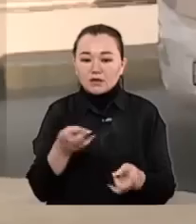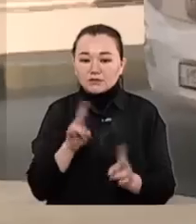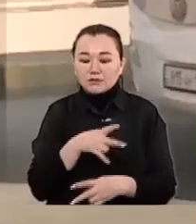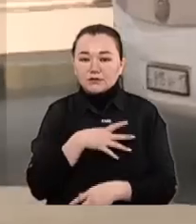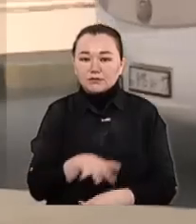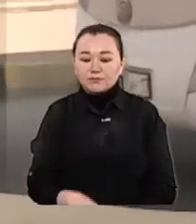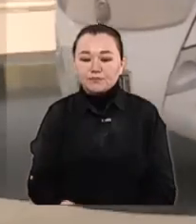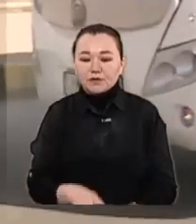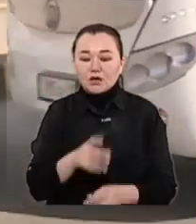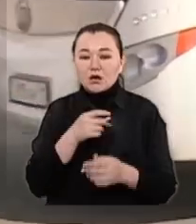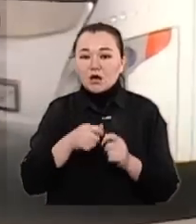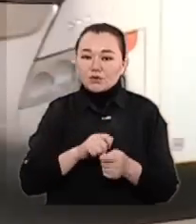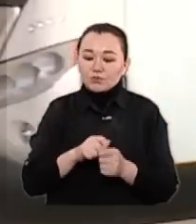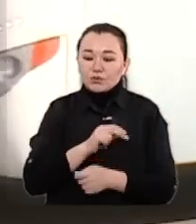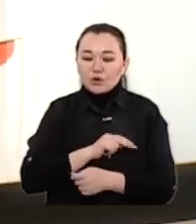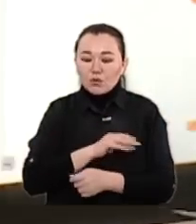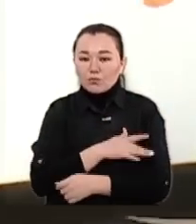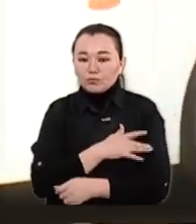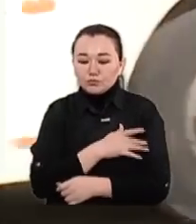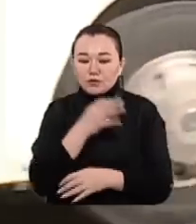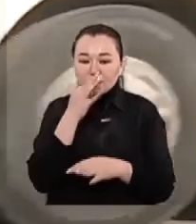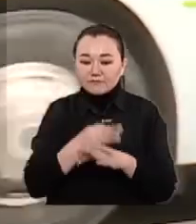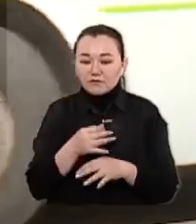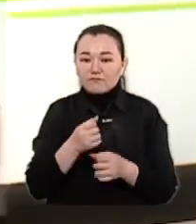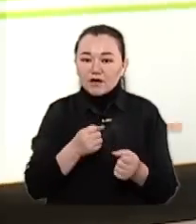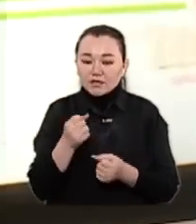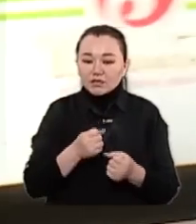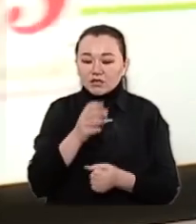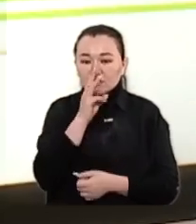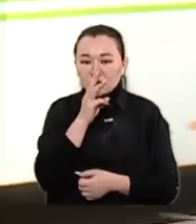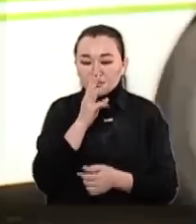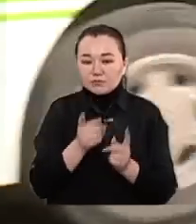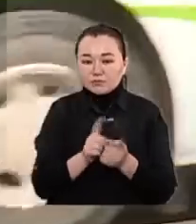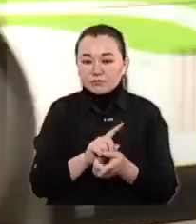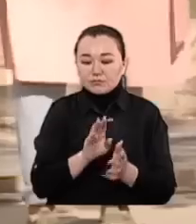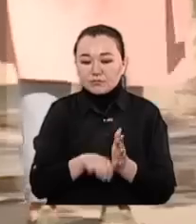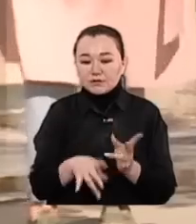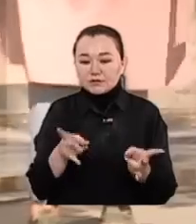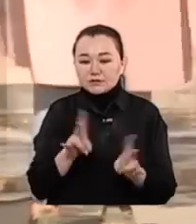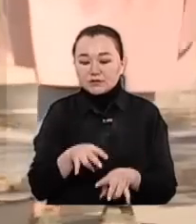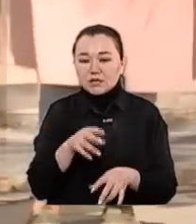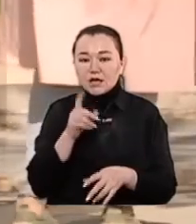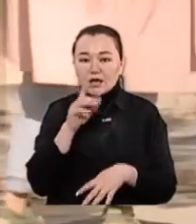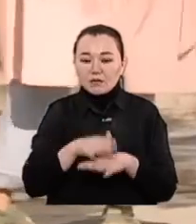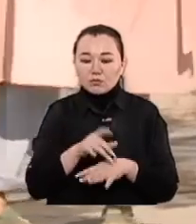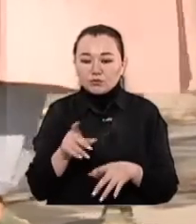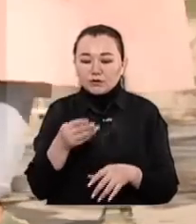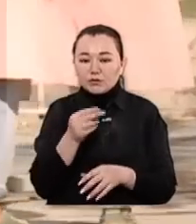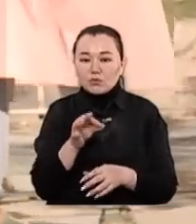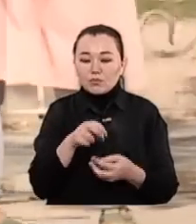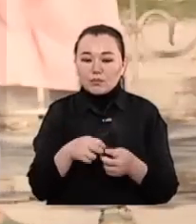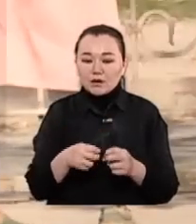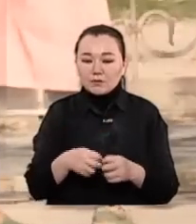жоқ. Ал кондуктор қызметінде мойын алған жүргізушілердің айлығы өзгеріссіз қалған. Әкімдік өкілдері қаражат